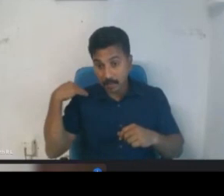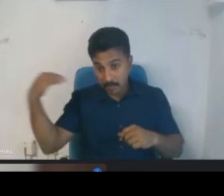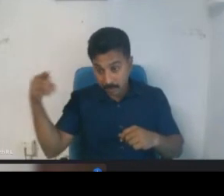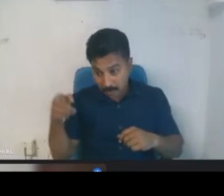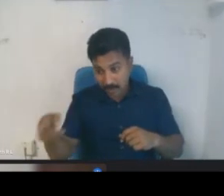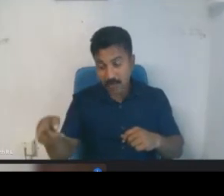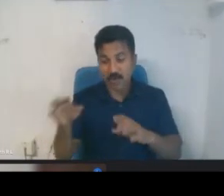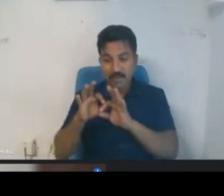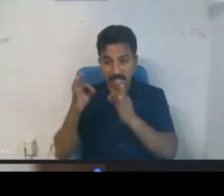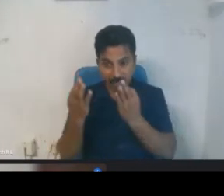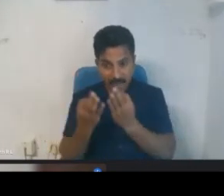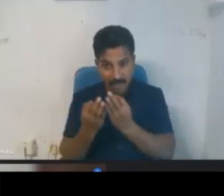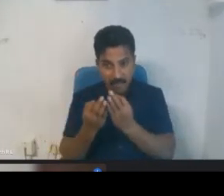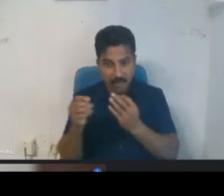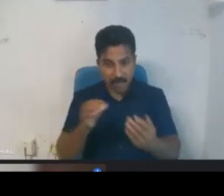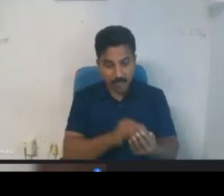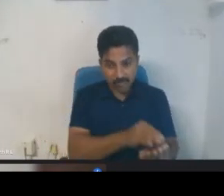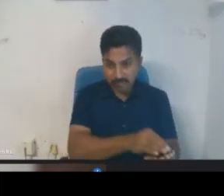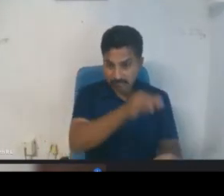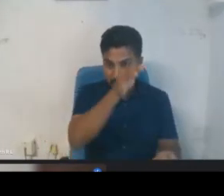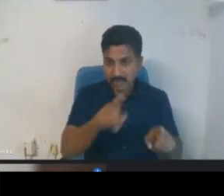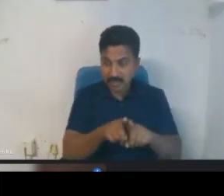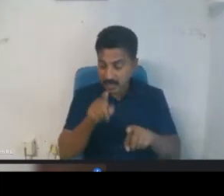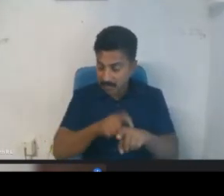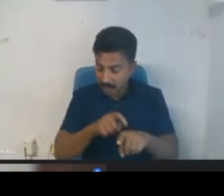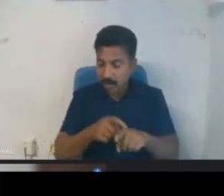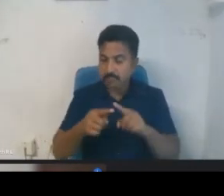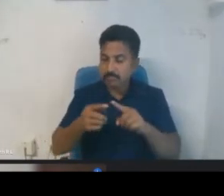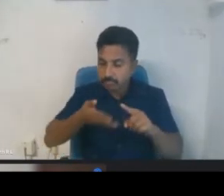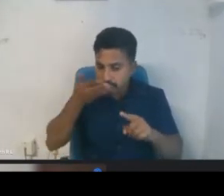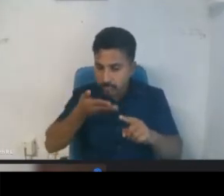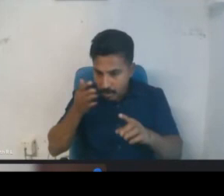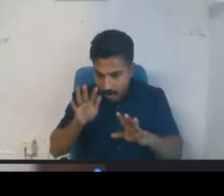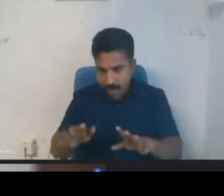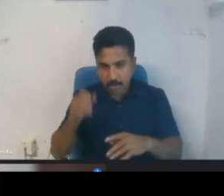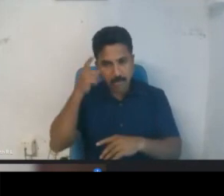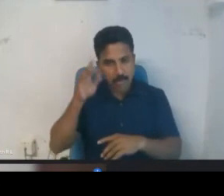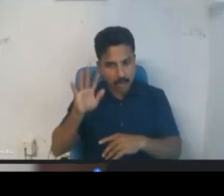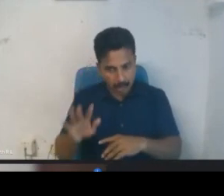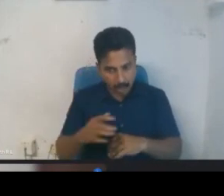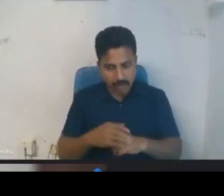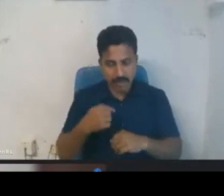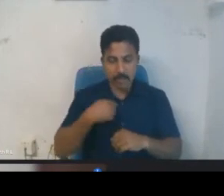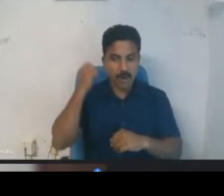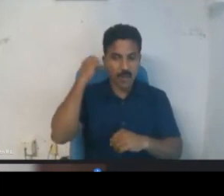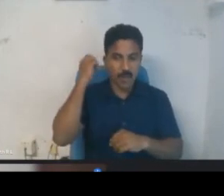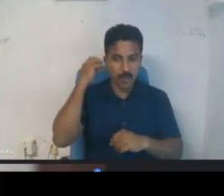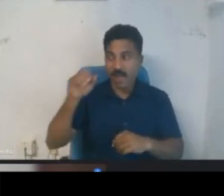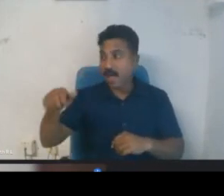തന്നെ അല്ലെങ്കിൽ കുടുംബത്തിനെ നമ്മൾ കുഞ്ഞ് വളരുന്നതിനോടൊപ്പം തന്നെ പറഞ്ഞ് മനസ്സിലാക്കുകയാണ് എന്നുണ്ടെങ്കിൽ നമ്മുടെ